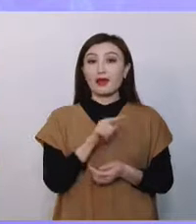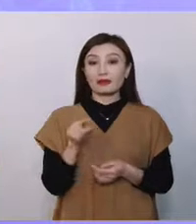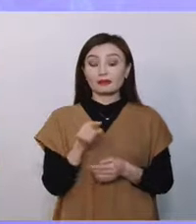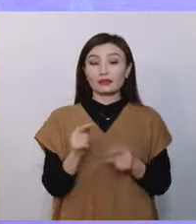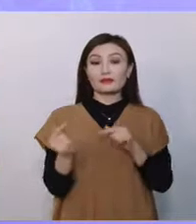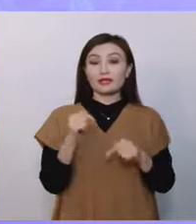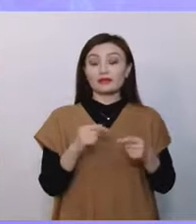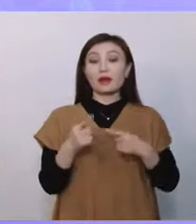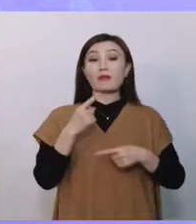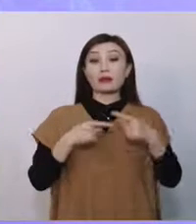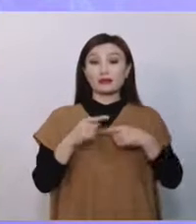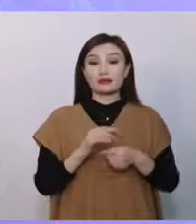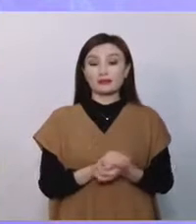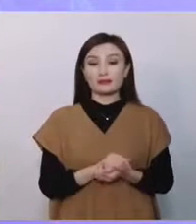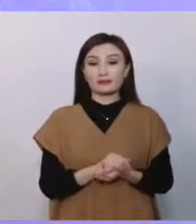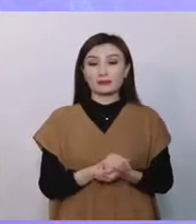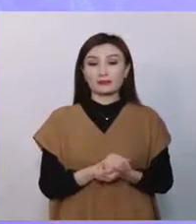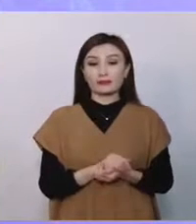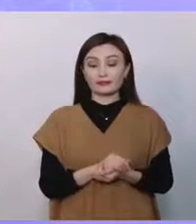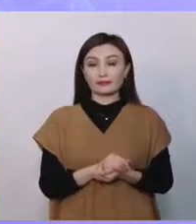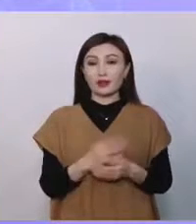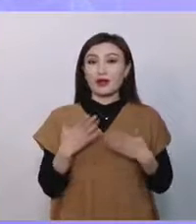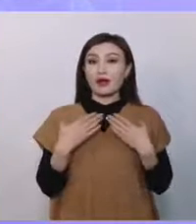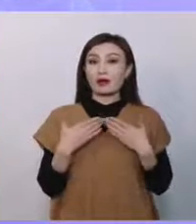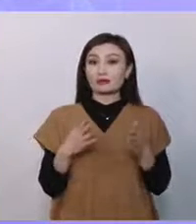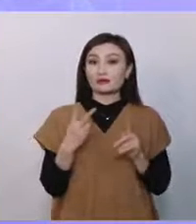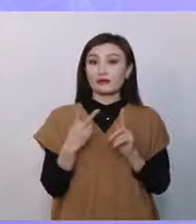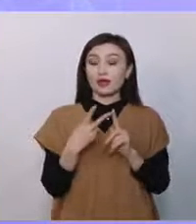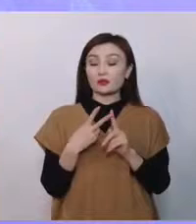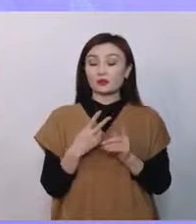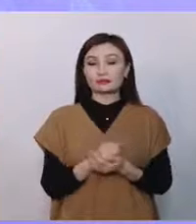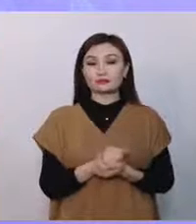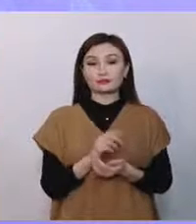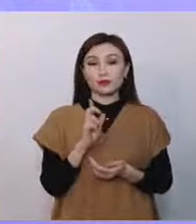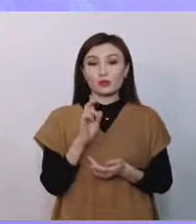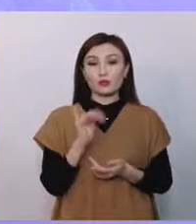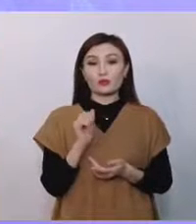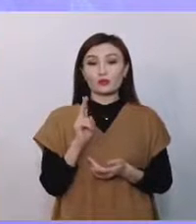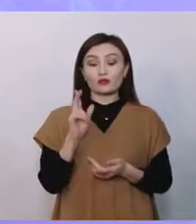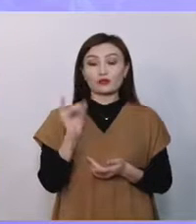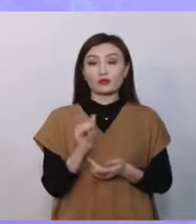взаимно обратные открываем вторую букву и